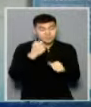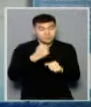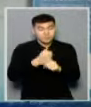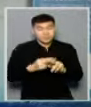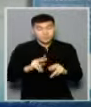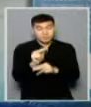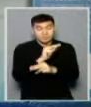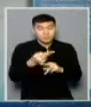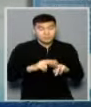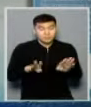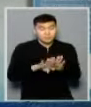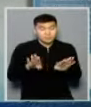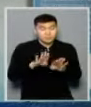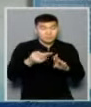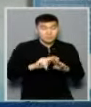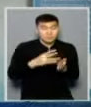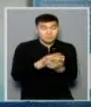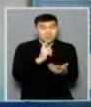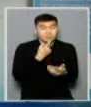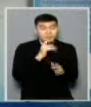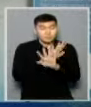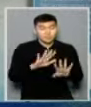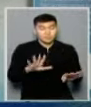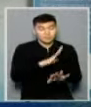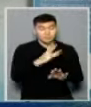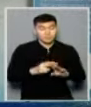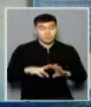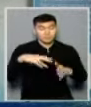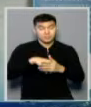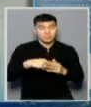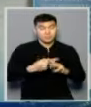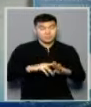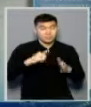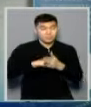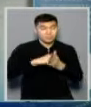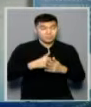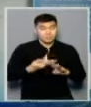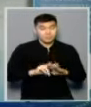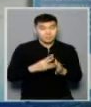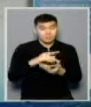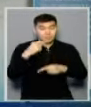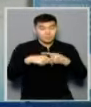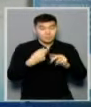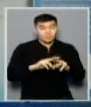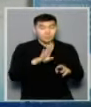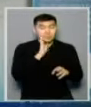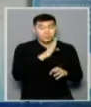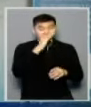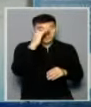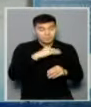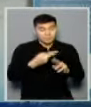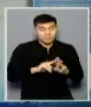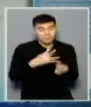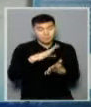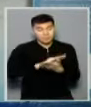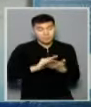тәрбиелеу, егемендіктің оңайлықпен келмегені, ол бізге дейін де ата бабаларымыздың жаңағы